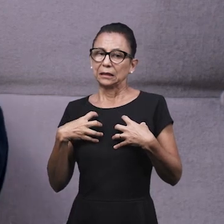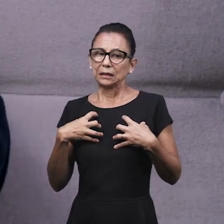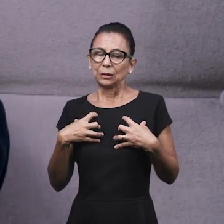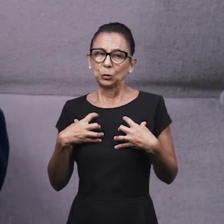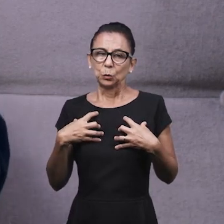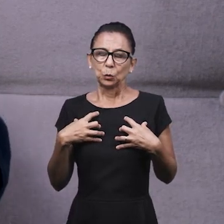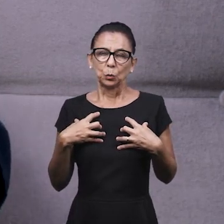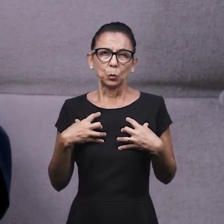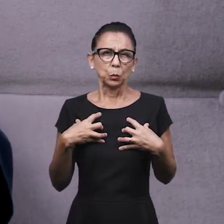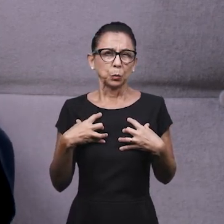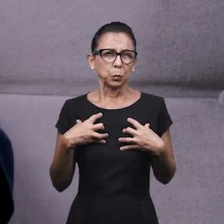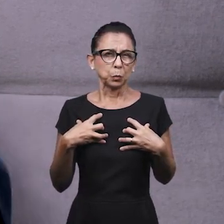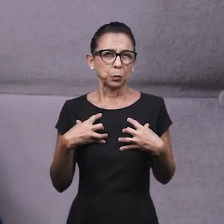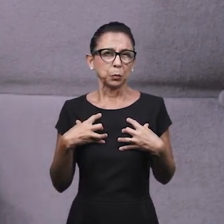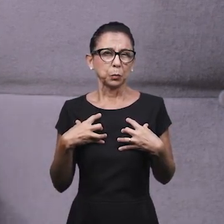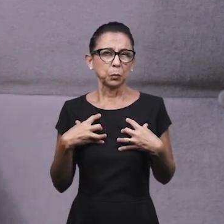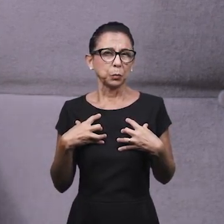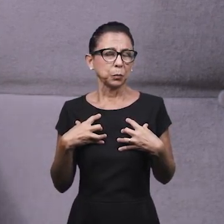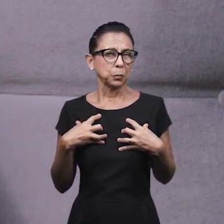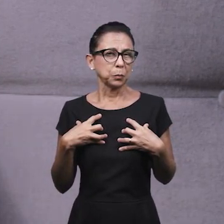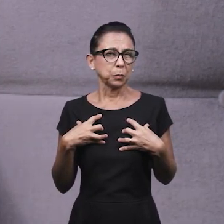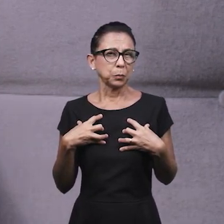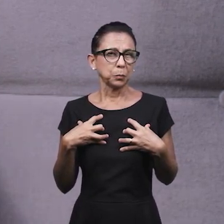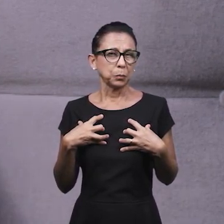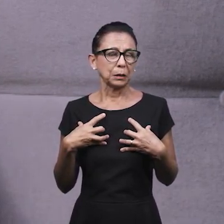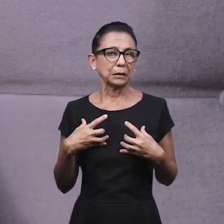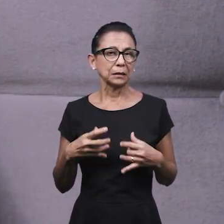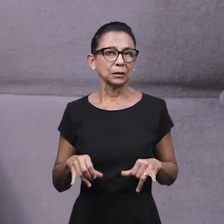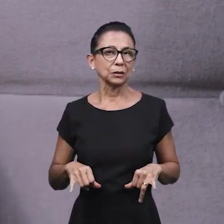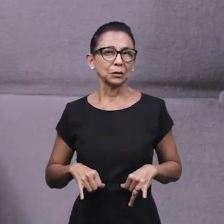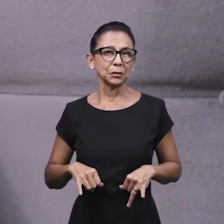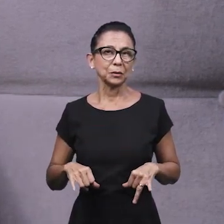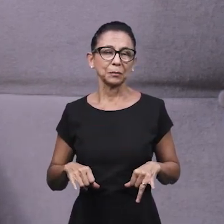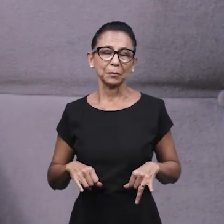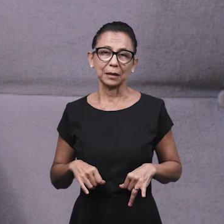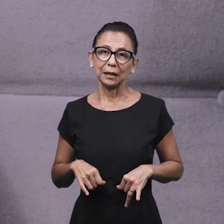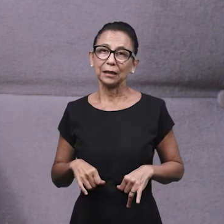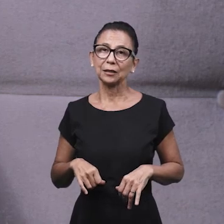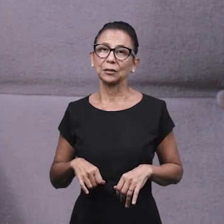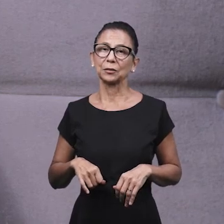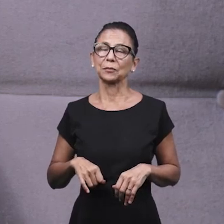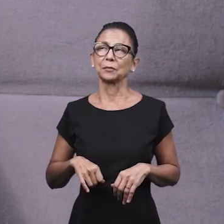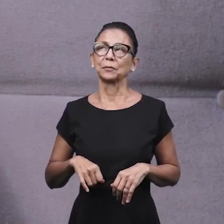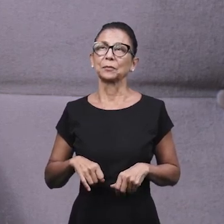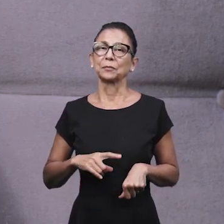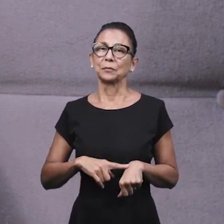toute cette douleur, mais Dieu, il fait cela pour savoir